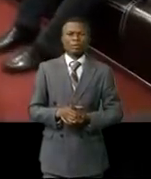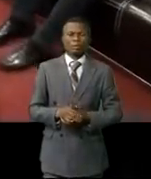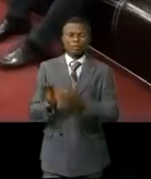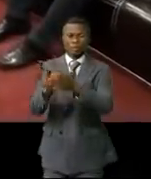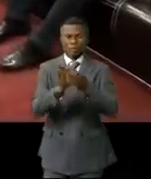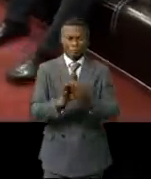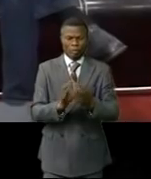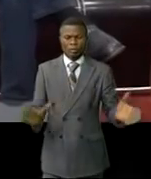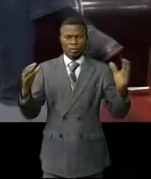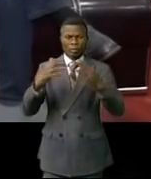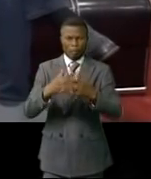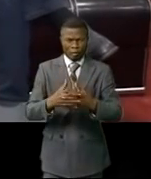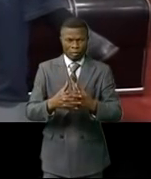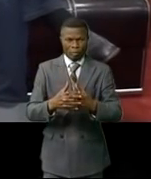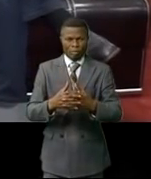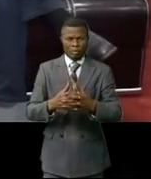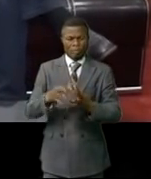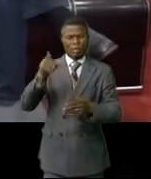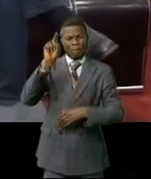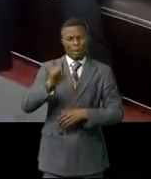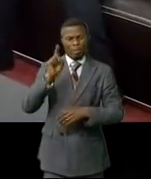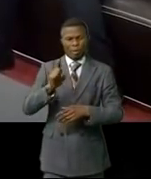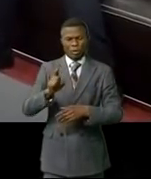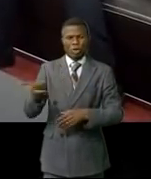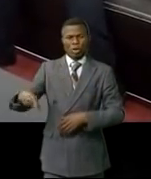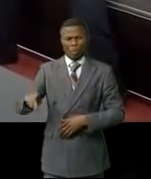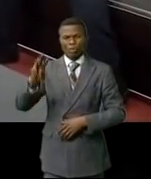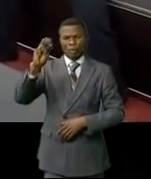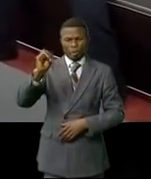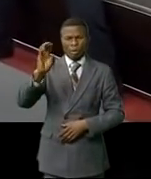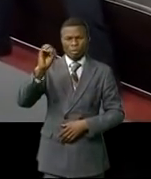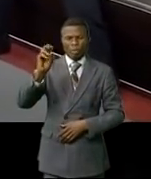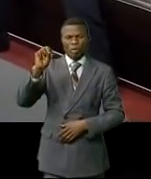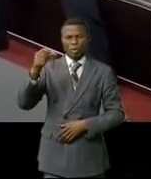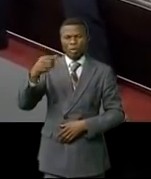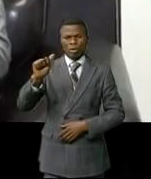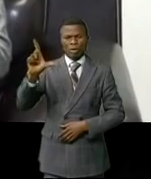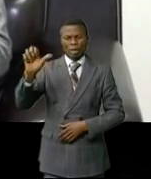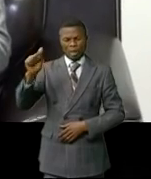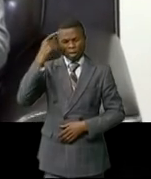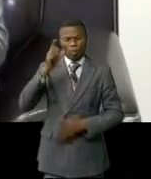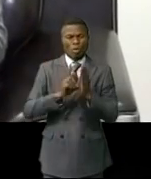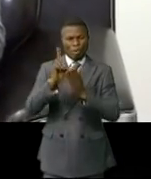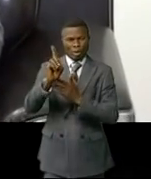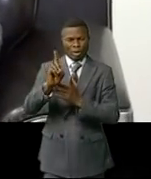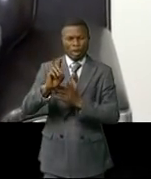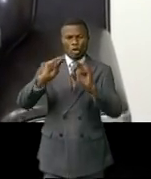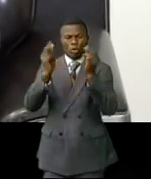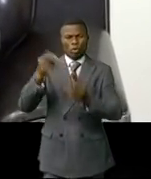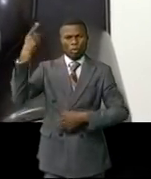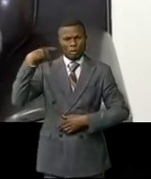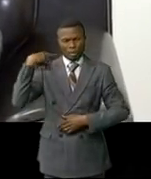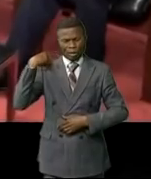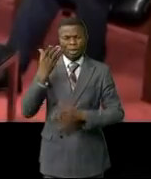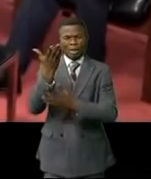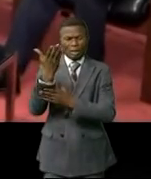L'unité et la cohésion, c'est ce dont a besoin la Mongala pour son développement. Le caucus des parlementaires de cette province envisage